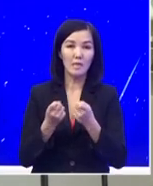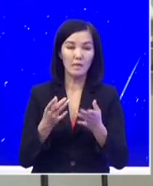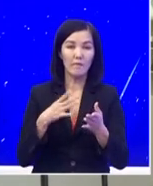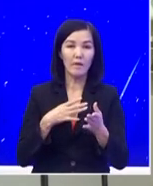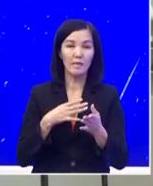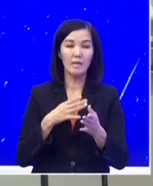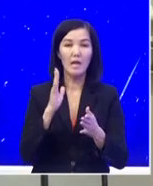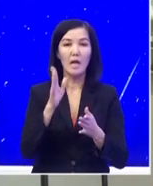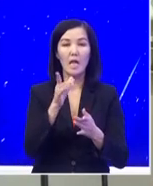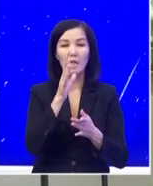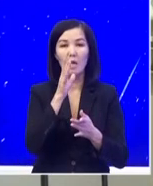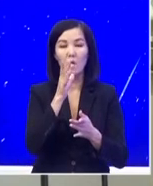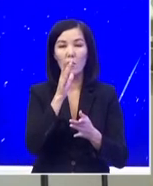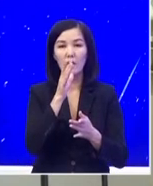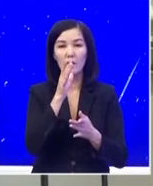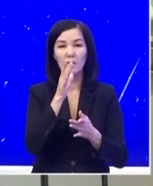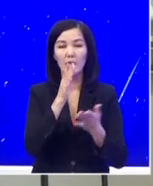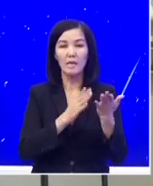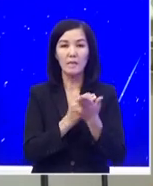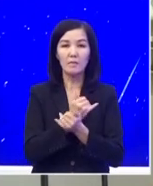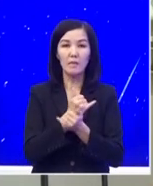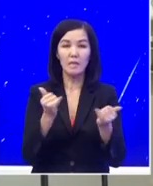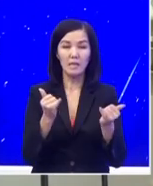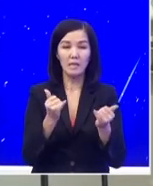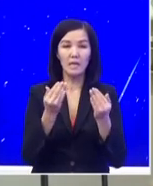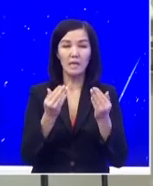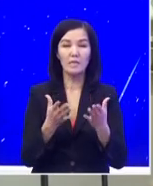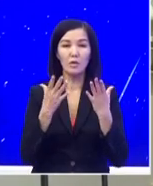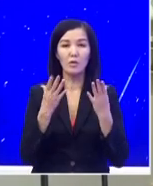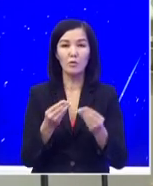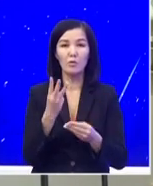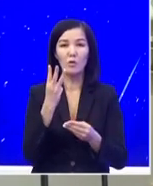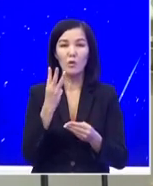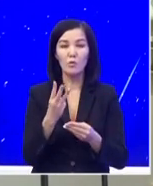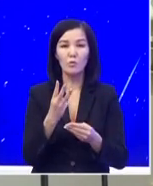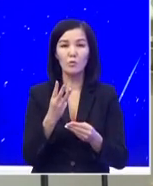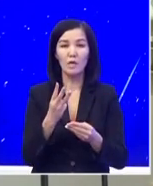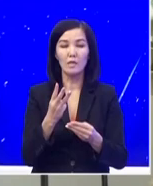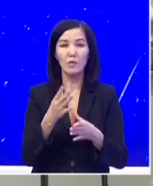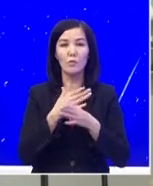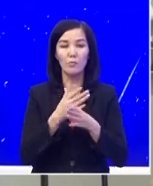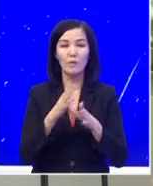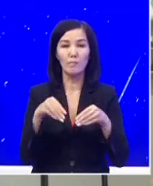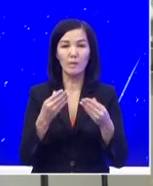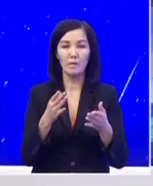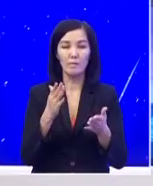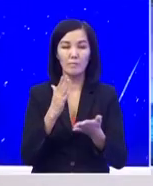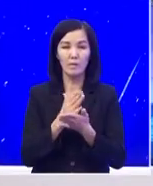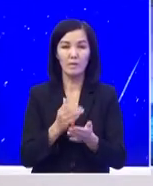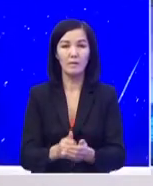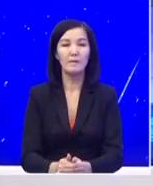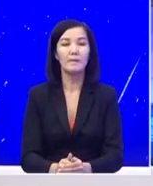провизорлық және инфекциялық стационарларда қызмет етеді. Қазірдің өзінде 3 интерн бізге көмекке кірісіп кетті.